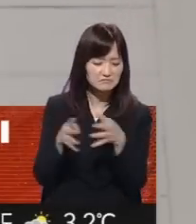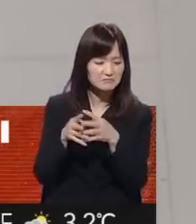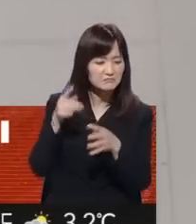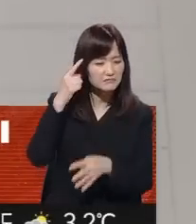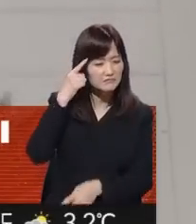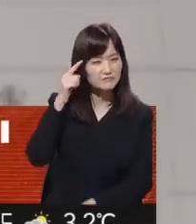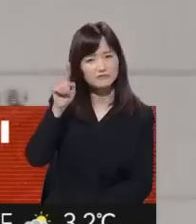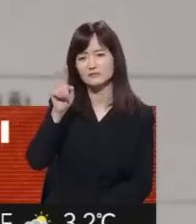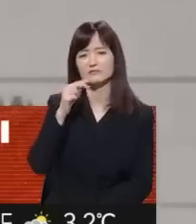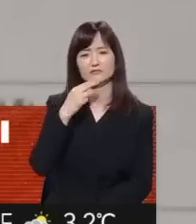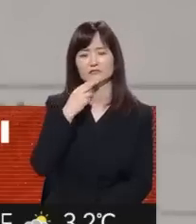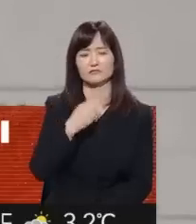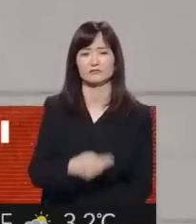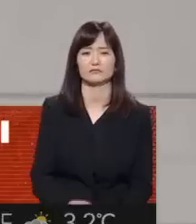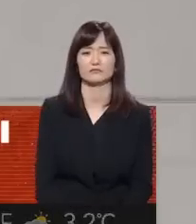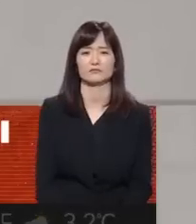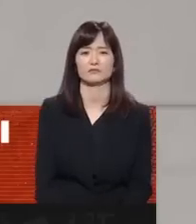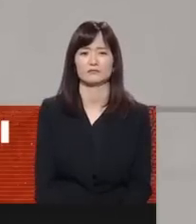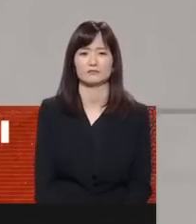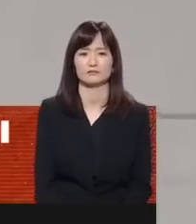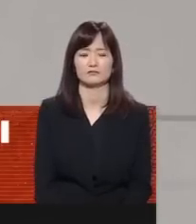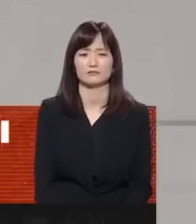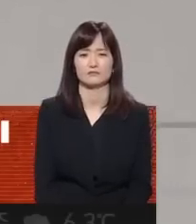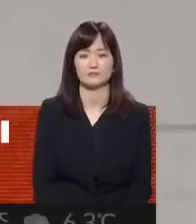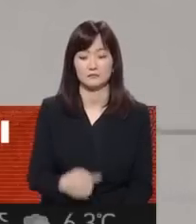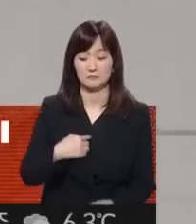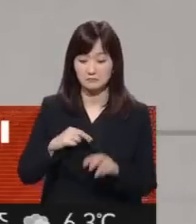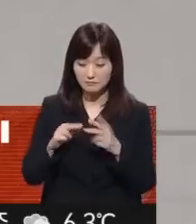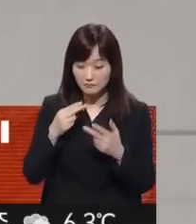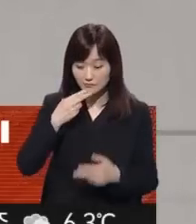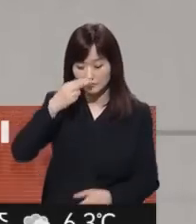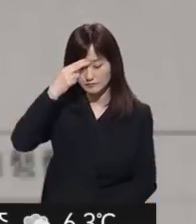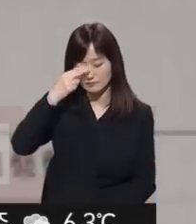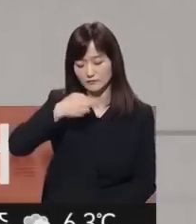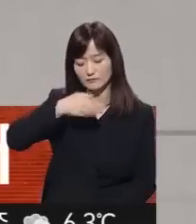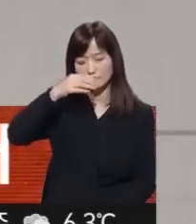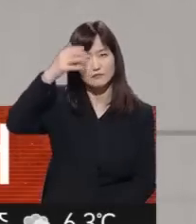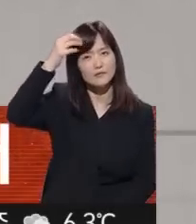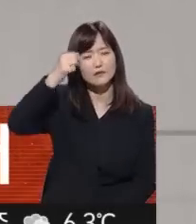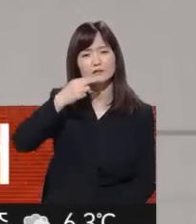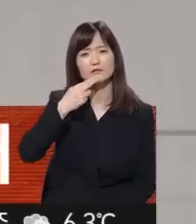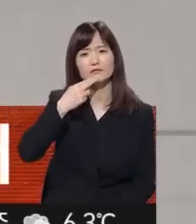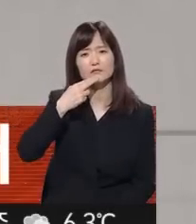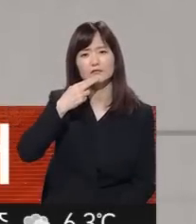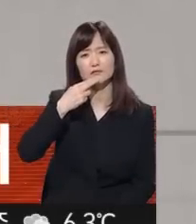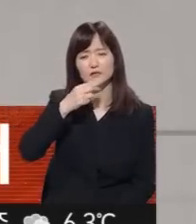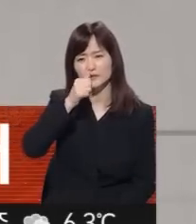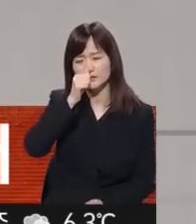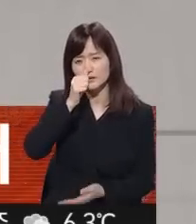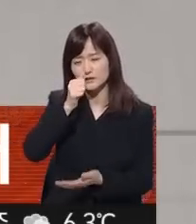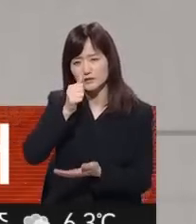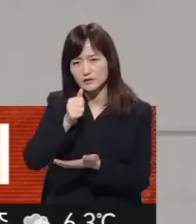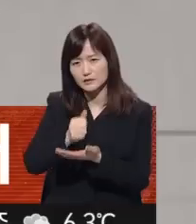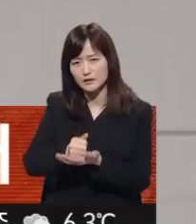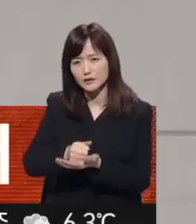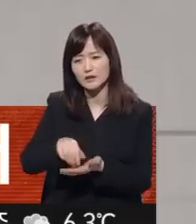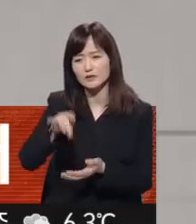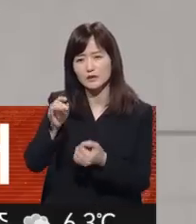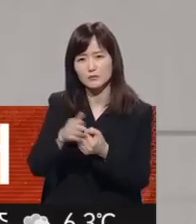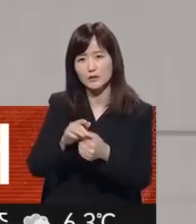같습니다 그러면 본인은 지금 뭐 술 먹고 기억도 안나고 초보면 별로 중하게 처벌 안 받겠지라고 생각하는 거 같은데